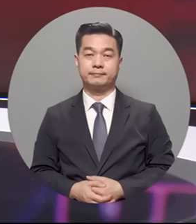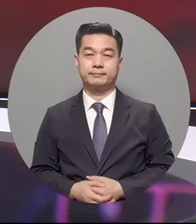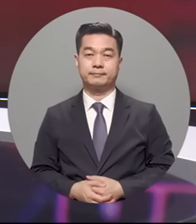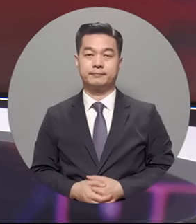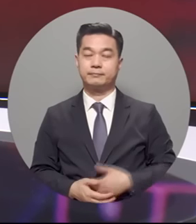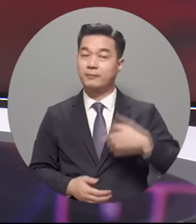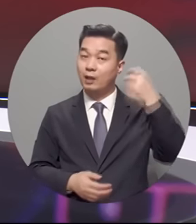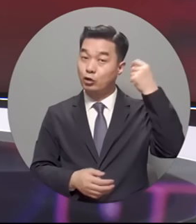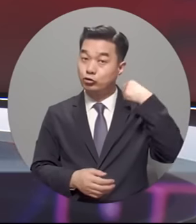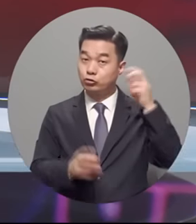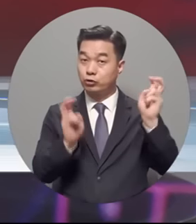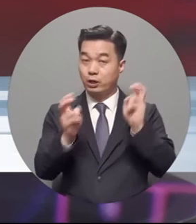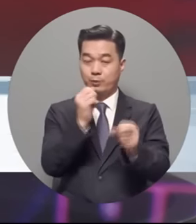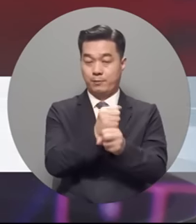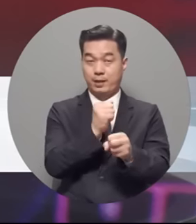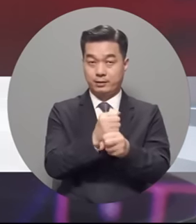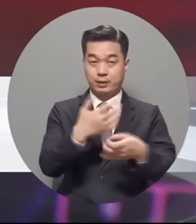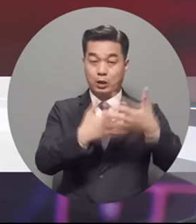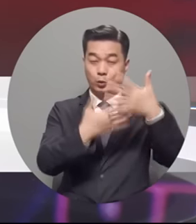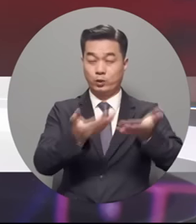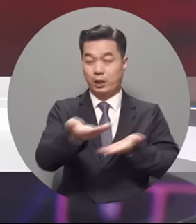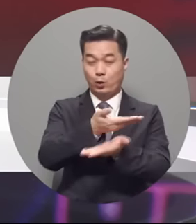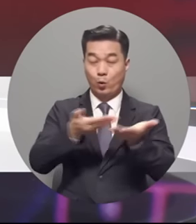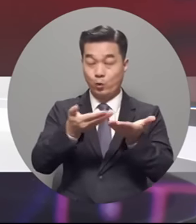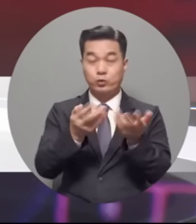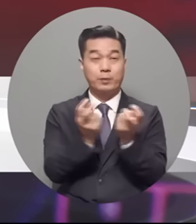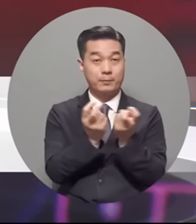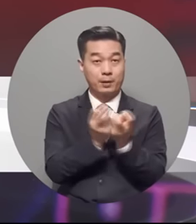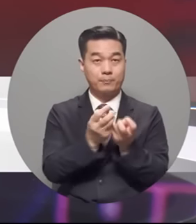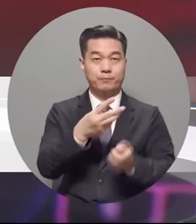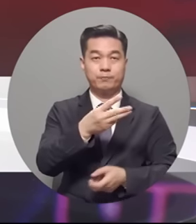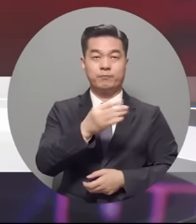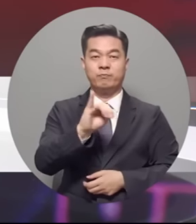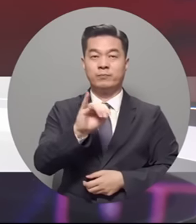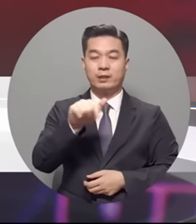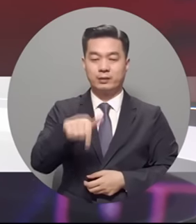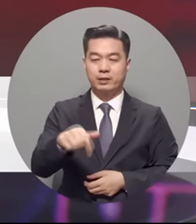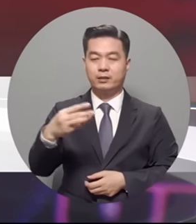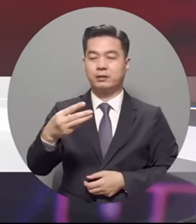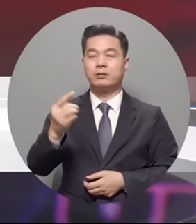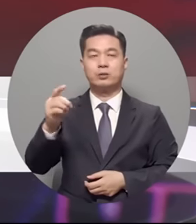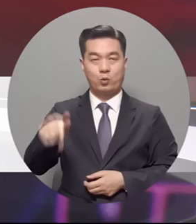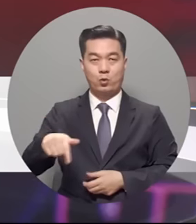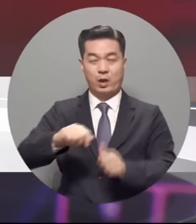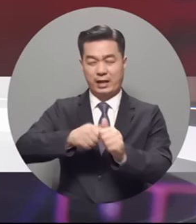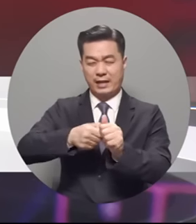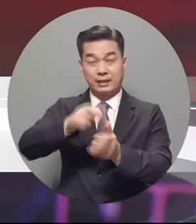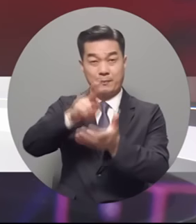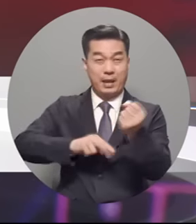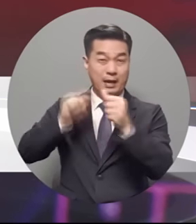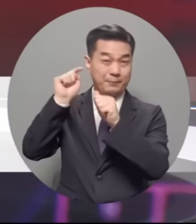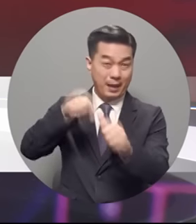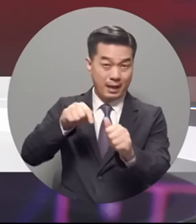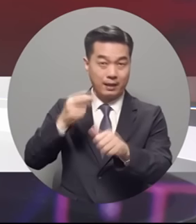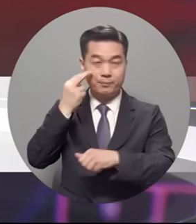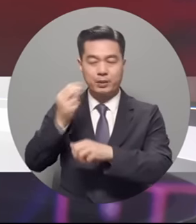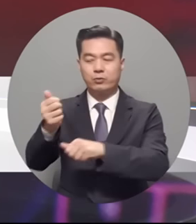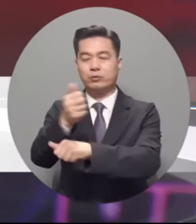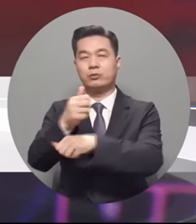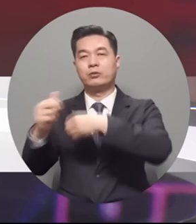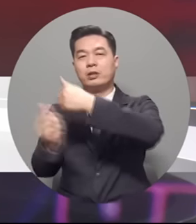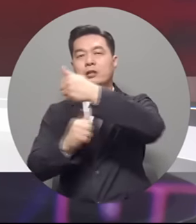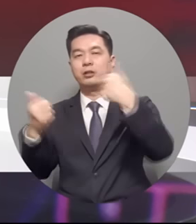중국계 기업이 만든 동영상 공유 플랫폼이죠. 틱톡을 강제 매각하는 법안이 미국 의회에서 최종적으로